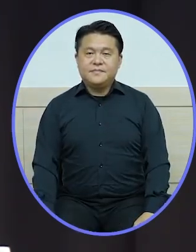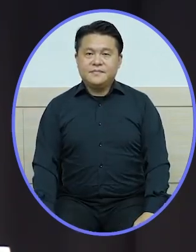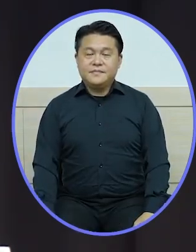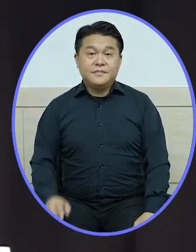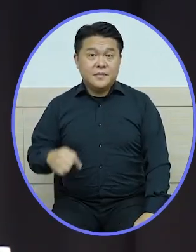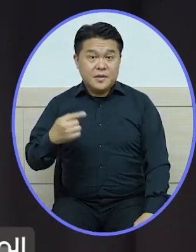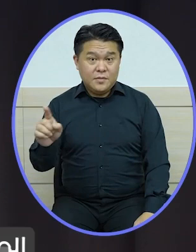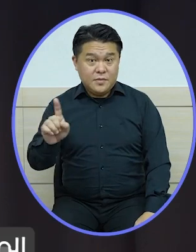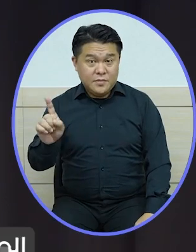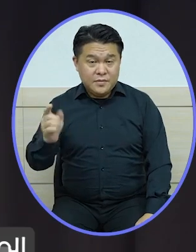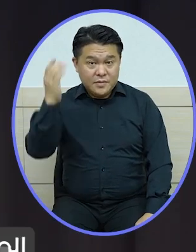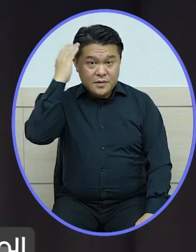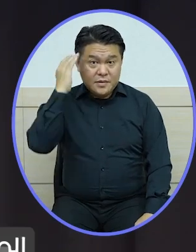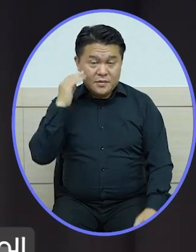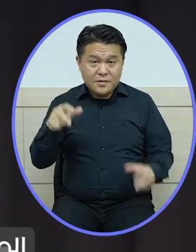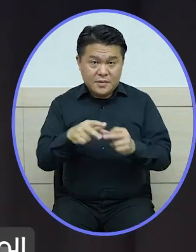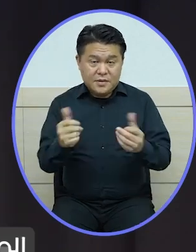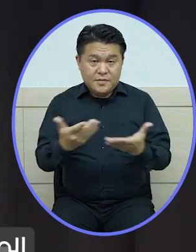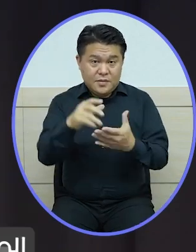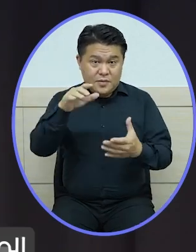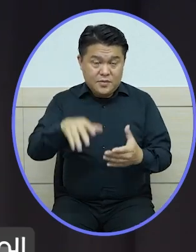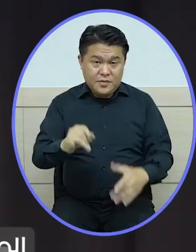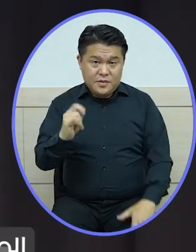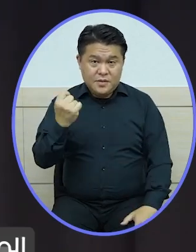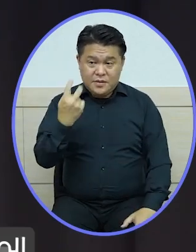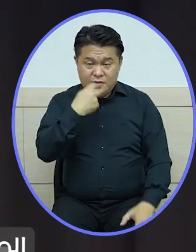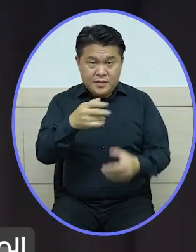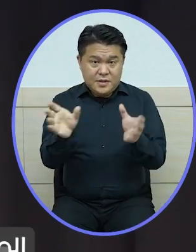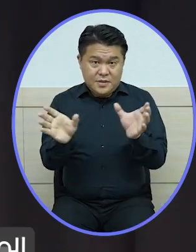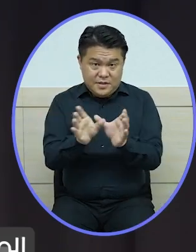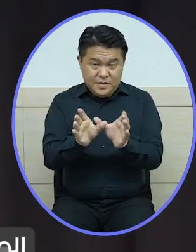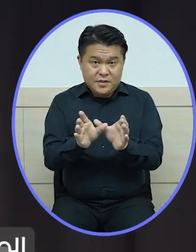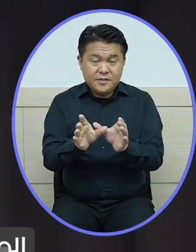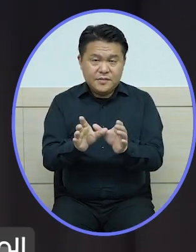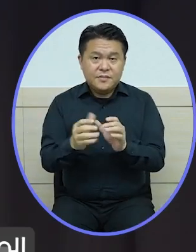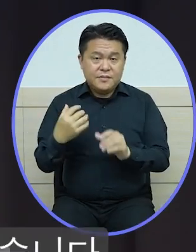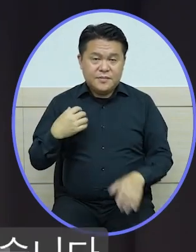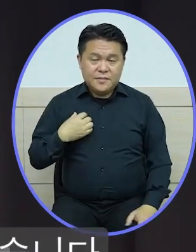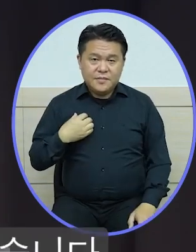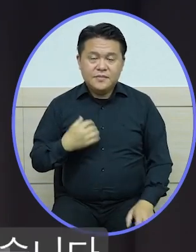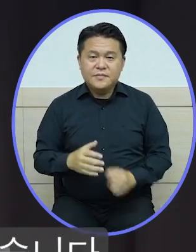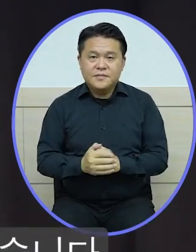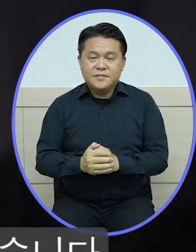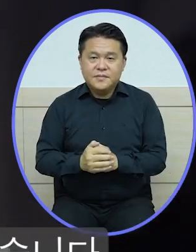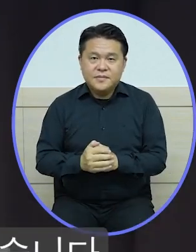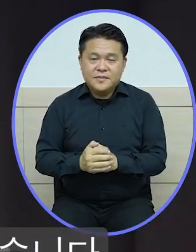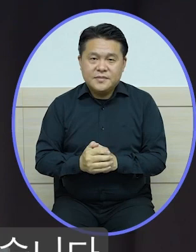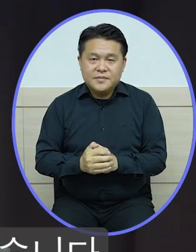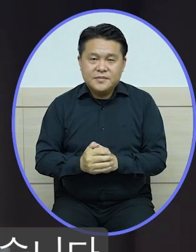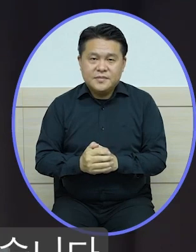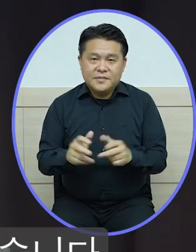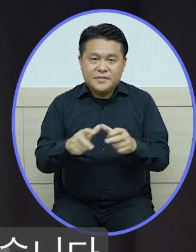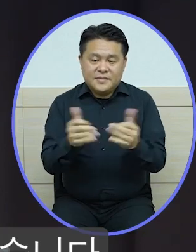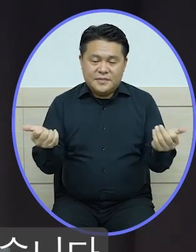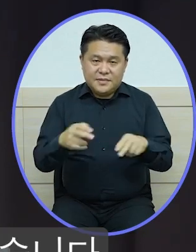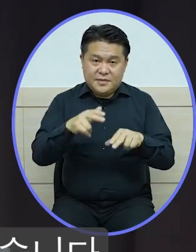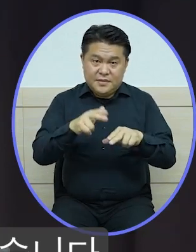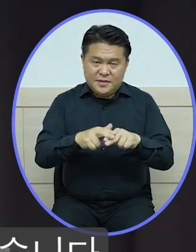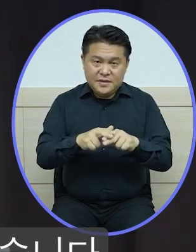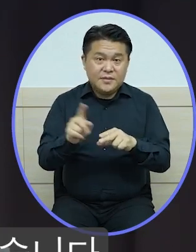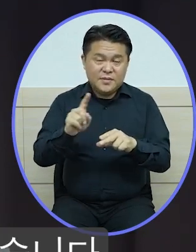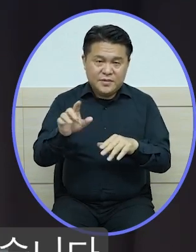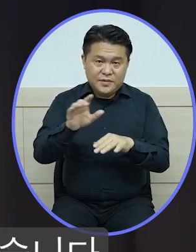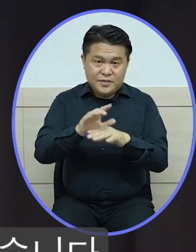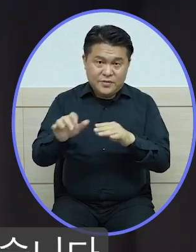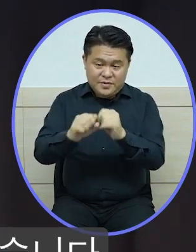자, 이어서 한국장애인개발원 IT관리팀 이재필 대리님의 장애인 일자리 전산 시스템